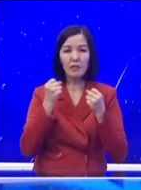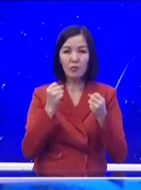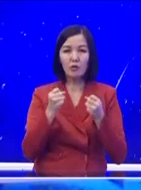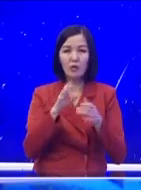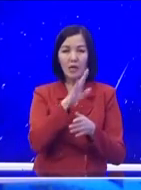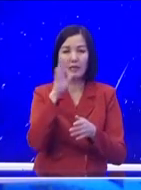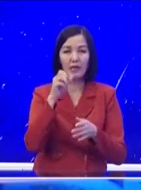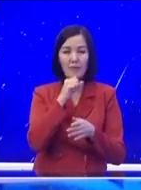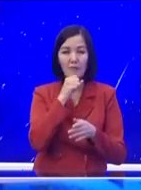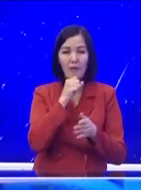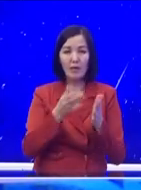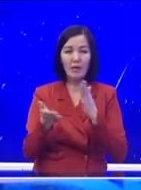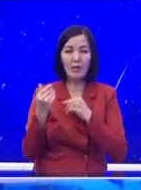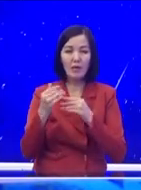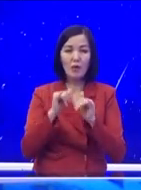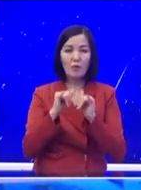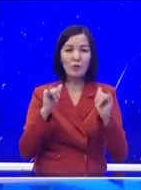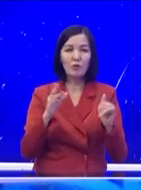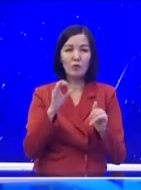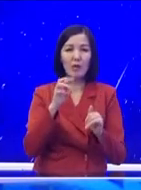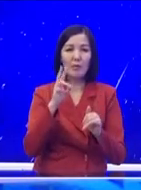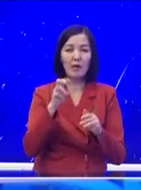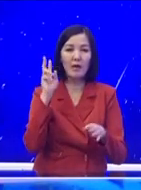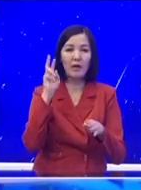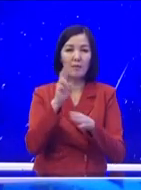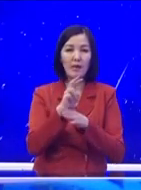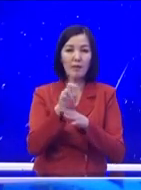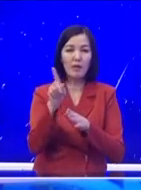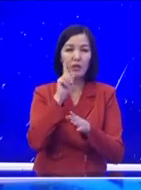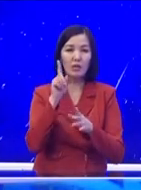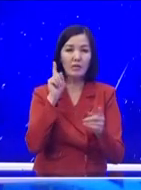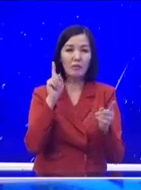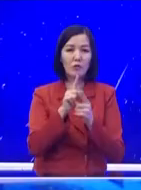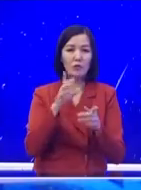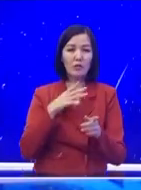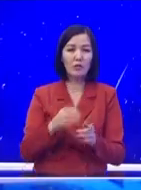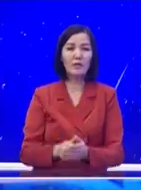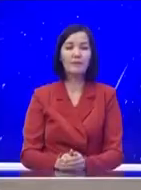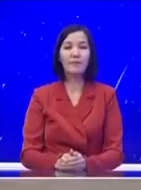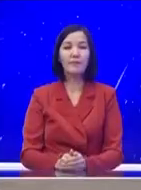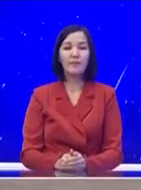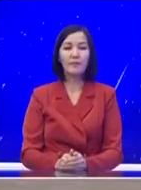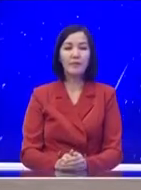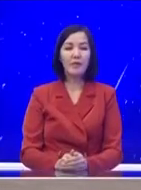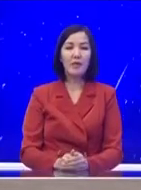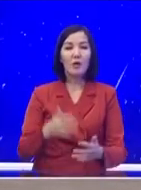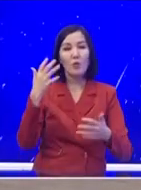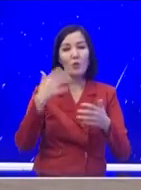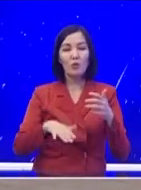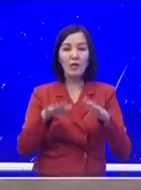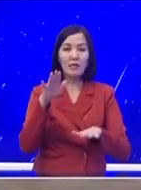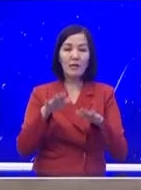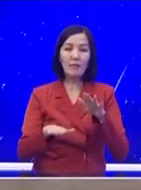ретте ата-бабалары өсіп өнген шамалғанға ат басын бұрып, жастармен жүздесті. Орта салмақтағы